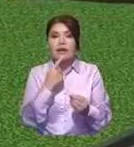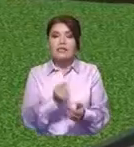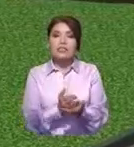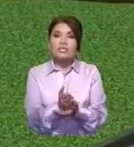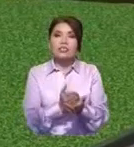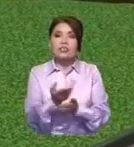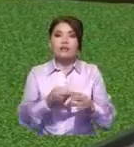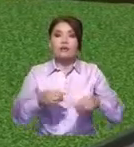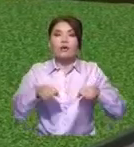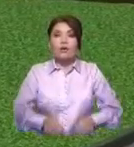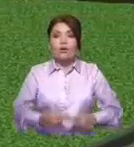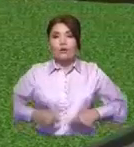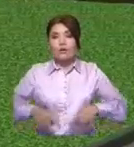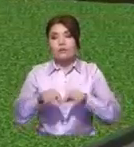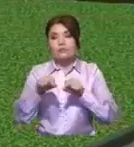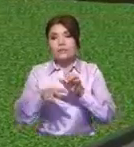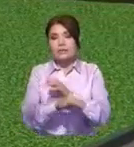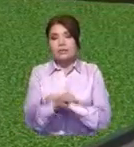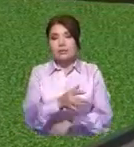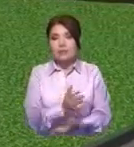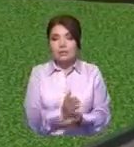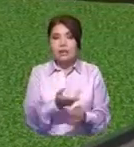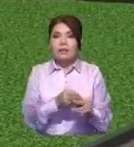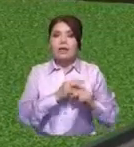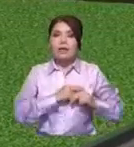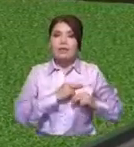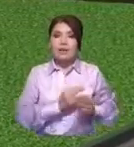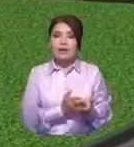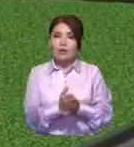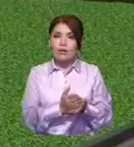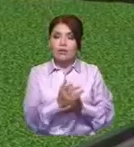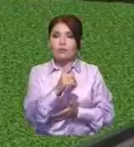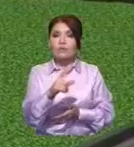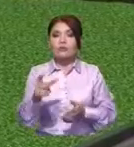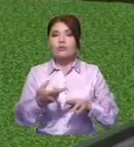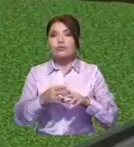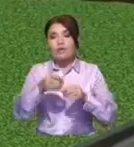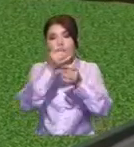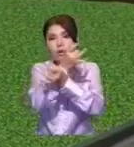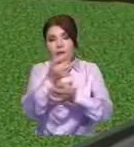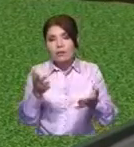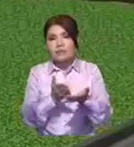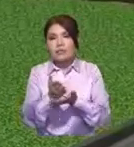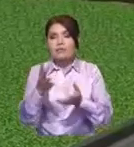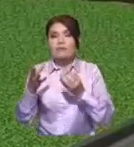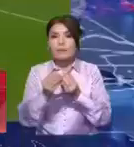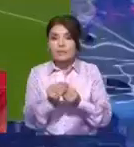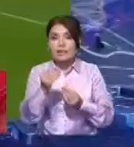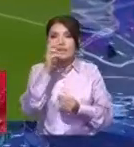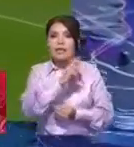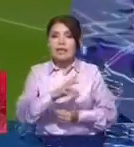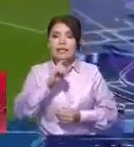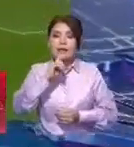мен құқық қорғау органдарының қызметкерлері, еңбек ардагерлері және мәдениет және ғылым қайраткерлерімен бірге елдің